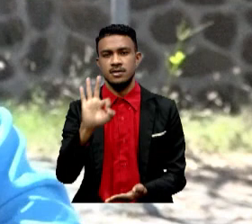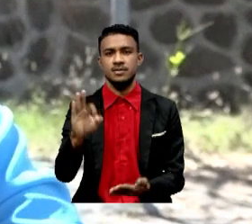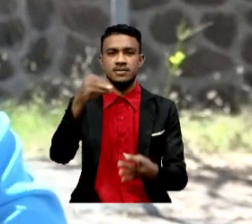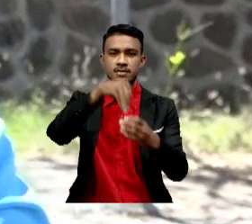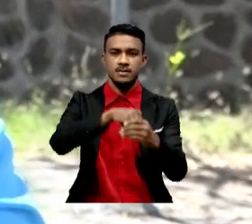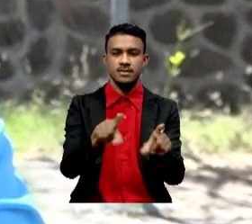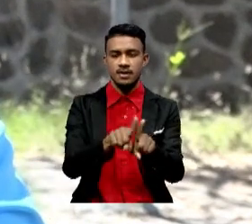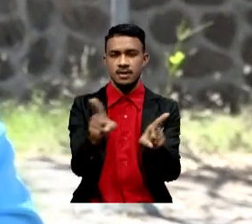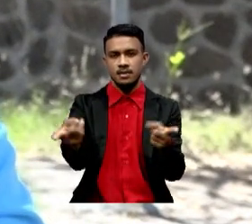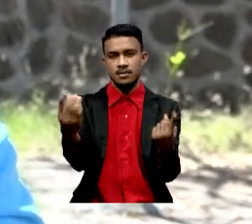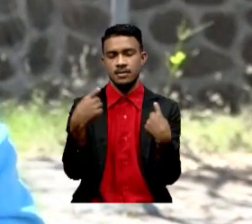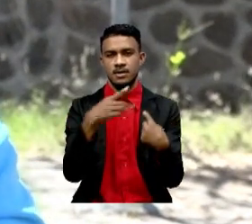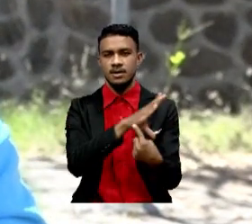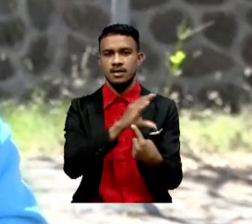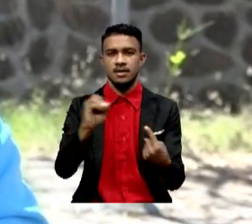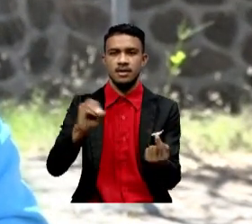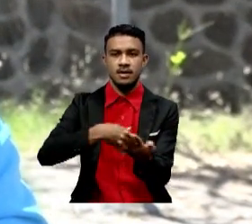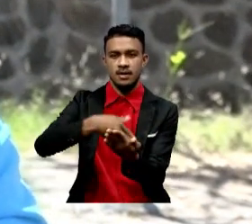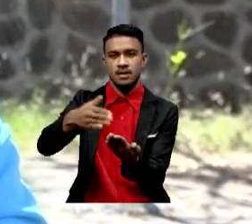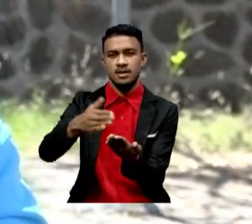Sai meliu dasa liur sernere.